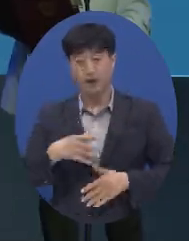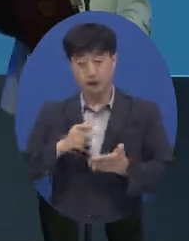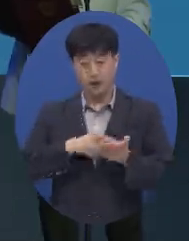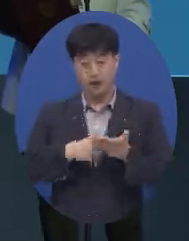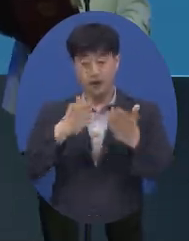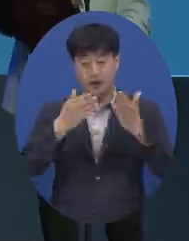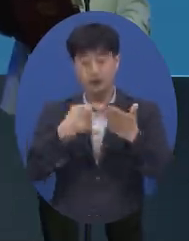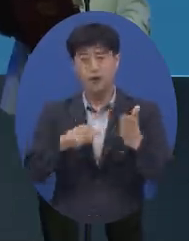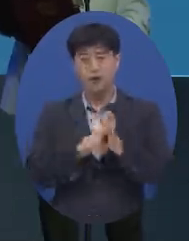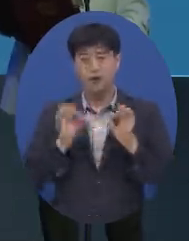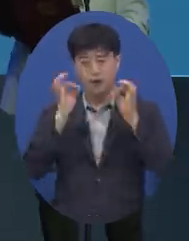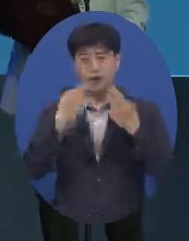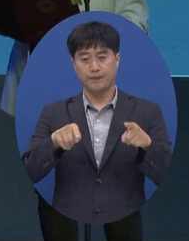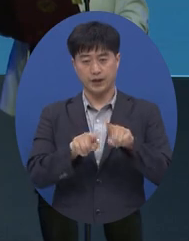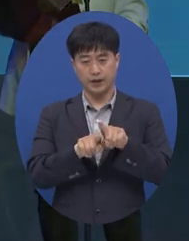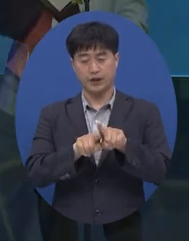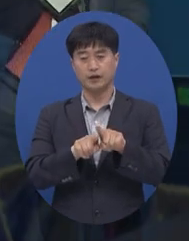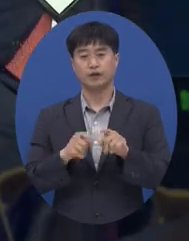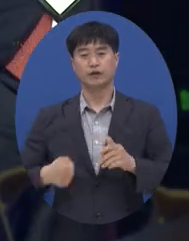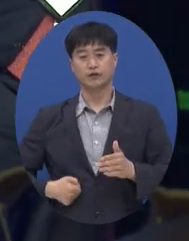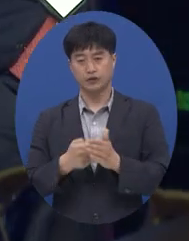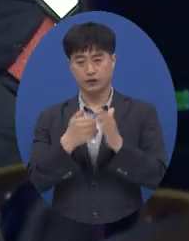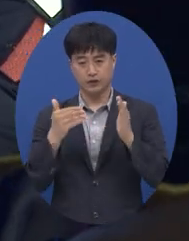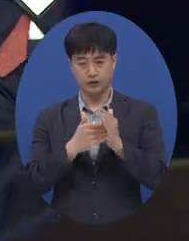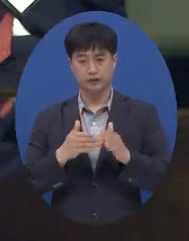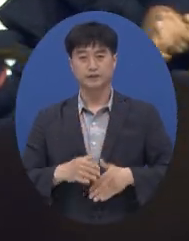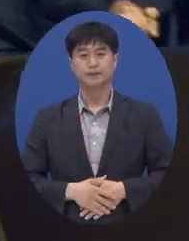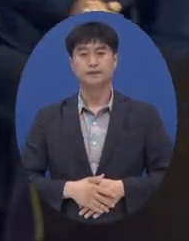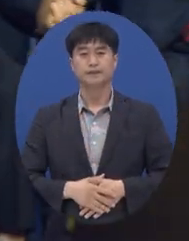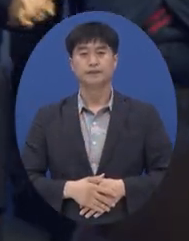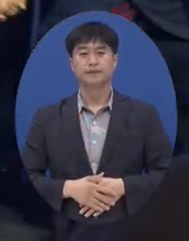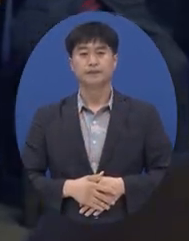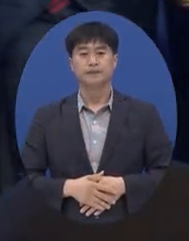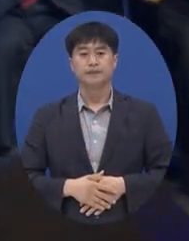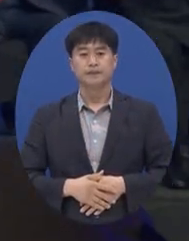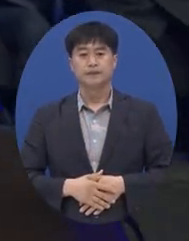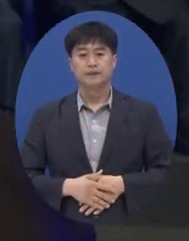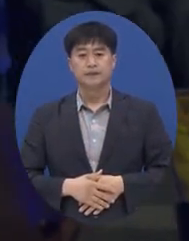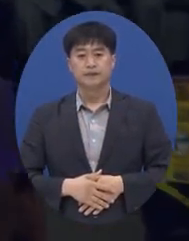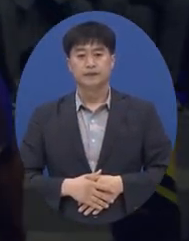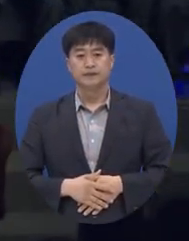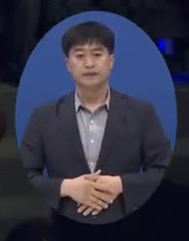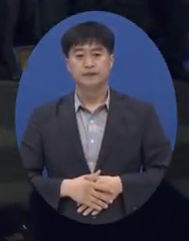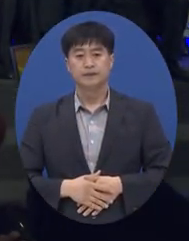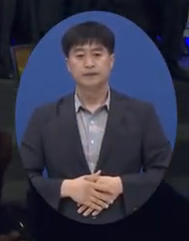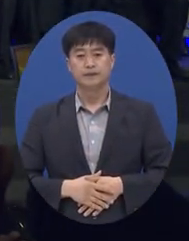위한 노력을 끝까지 함께하기로 했습니다. 경기 CCTV 최창순입니다.